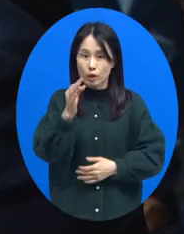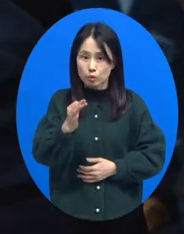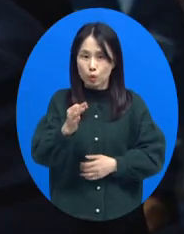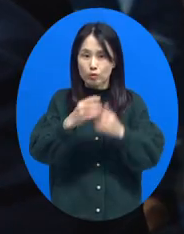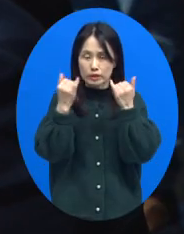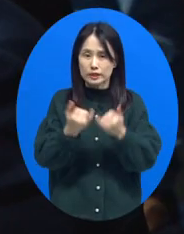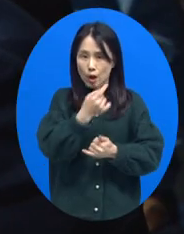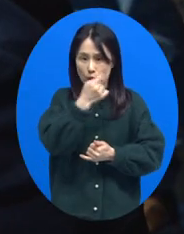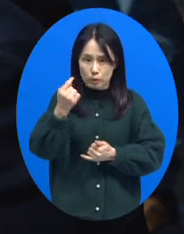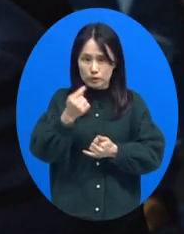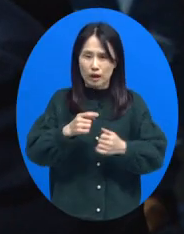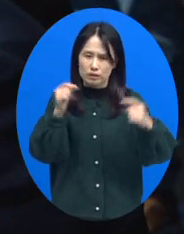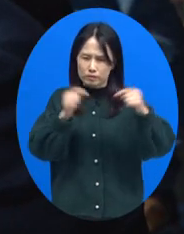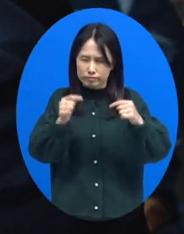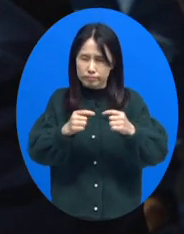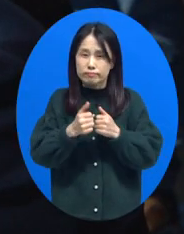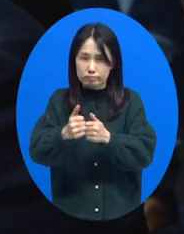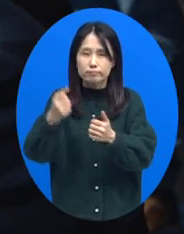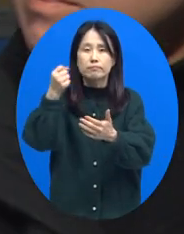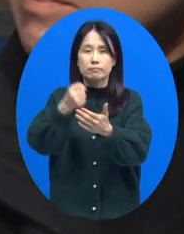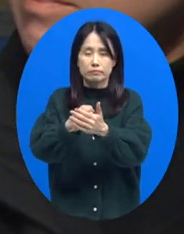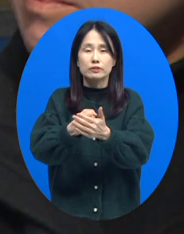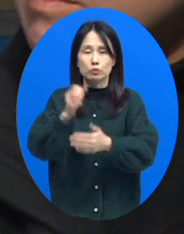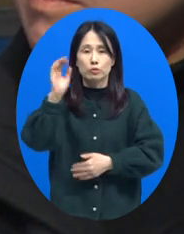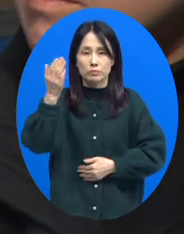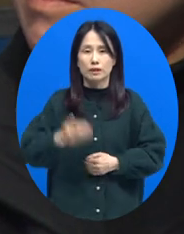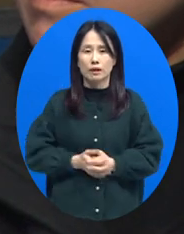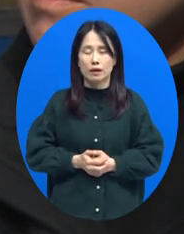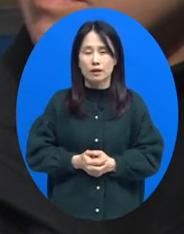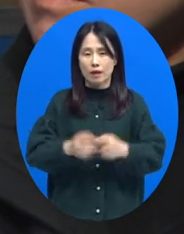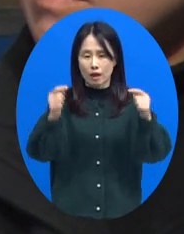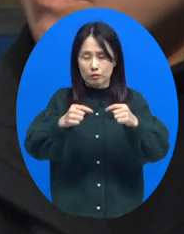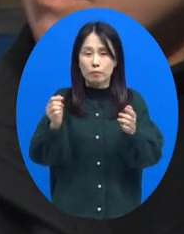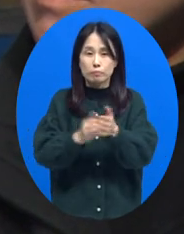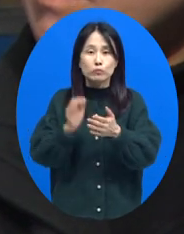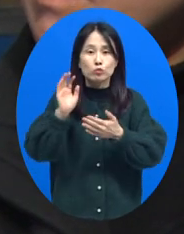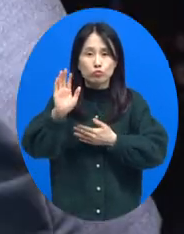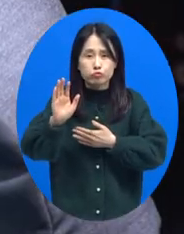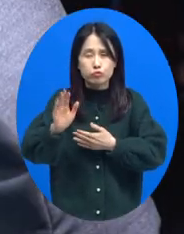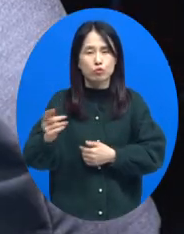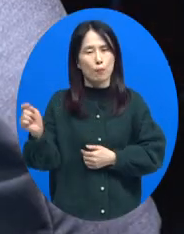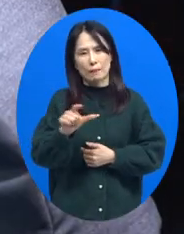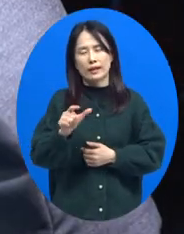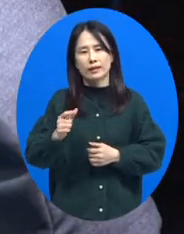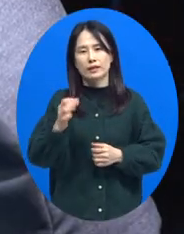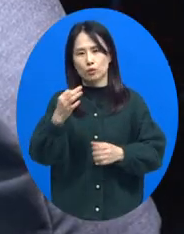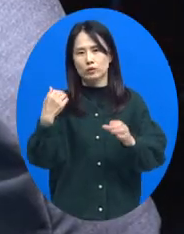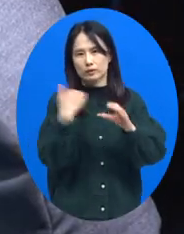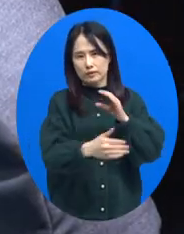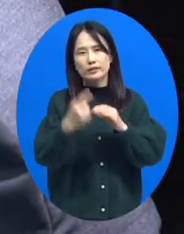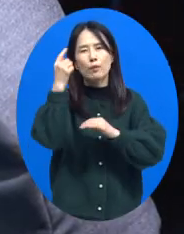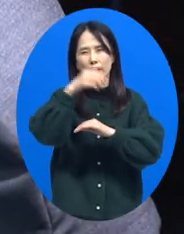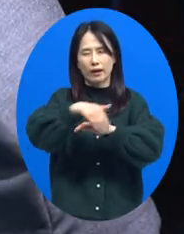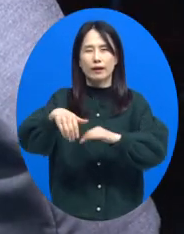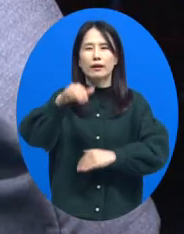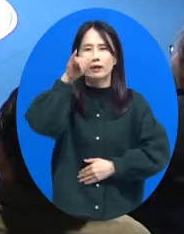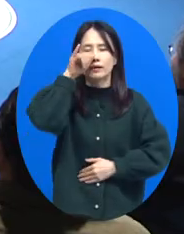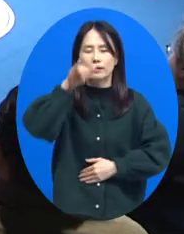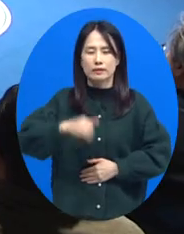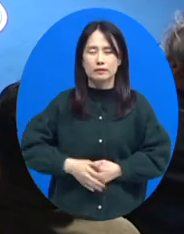사회보장제도 신설협의 상황에 따라 결정될 예정 또는 협의가 끝나는 대로 빠른 실내에 지급할 수 있도록 할